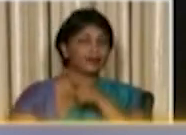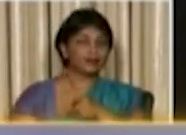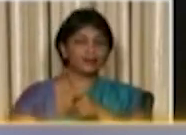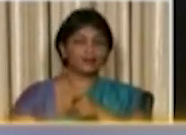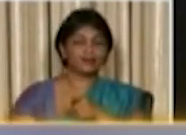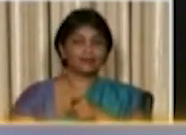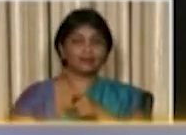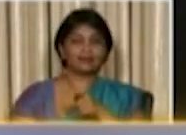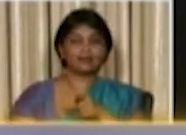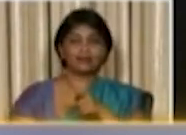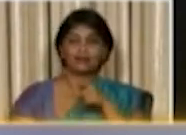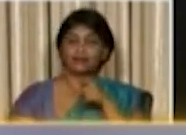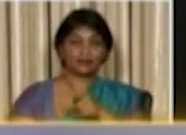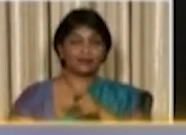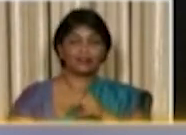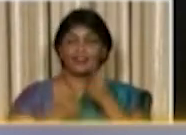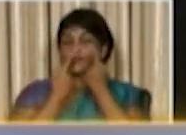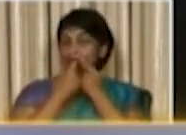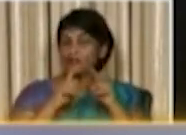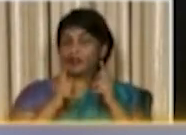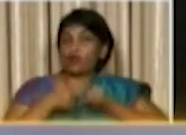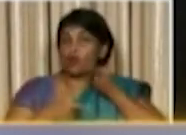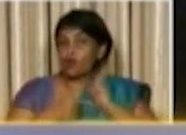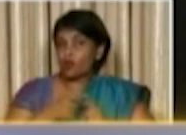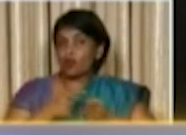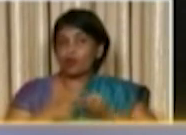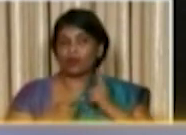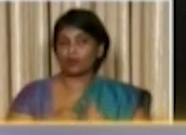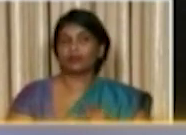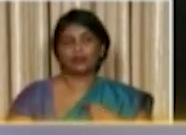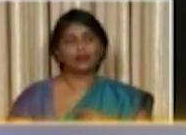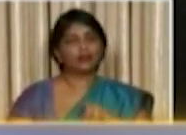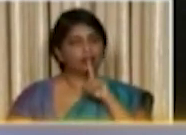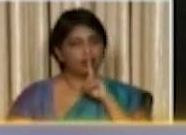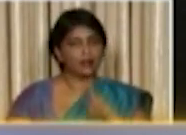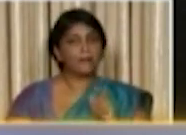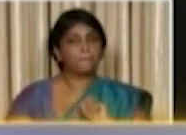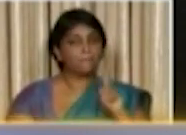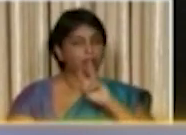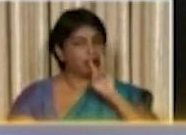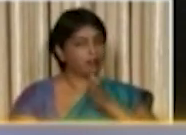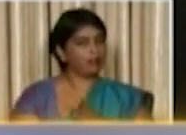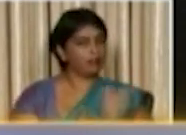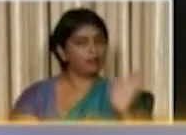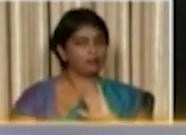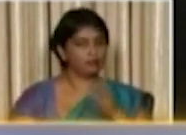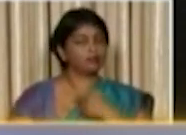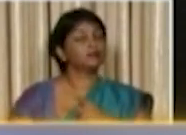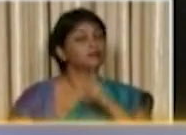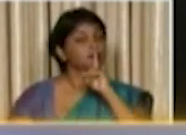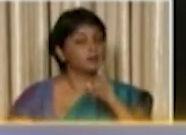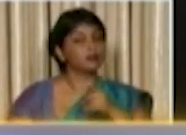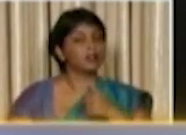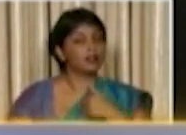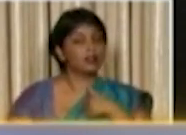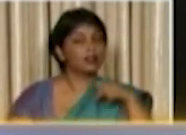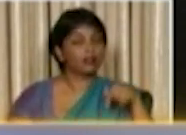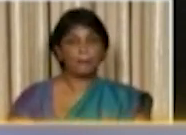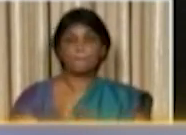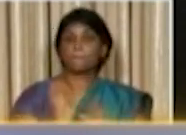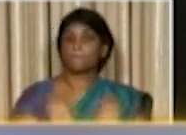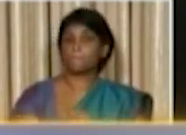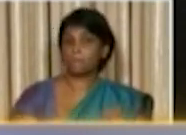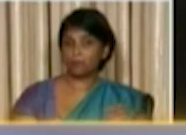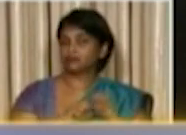නිසා ඔබතුමාගේ ඔය විවිධ උදාහරණ හරහා මම ඉල්ලීමක් කරනවා සභාව නොමග යවන්න එපා. ඒ වගේ මම එකක් කියන්න කැමතියි. මේ අද